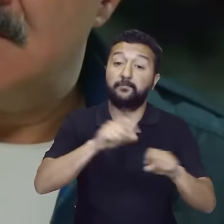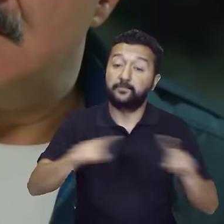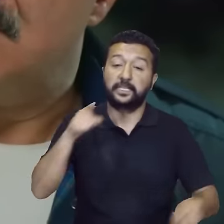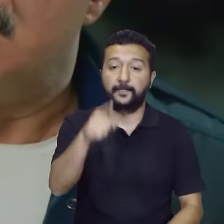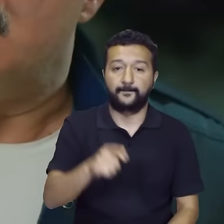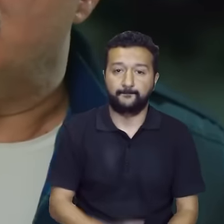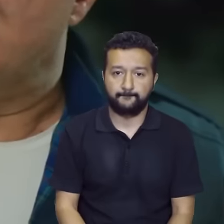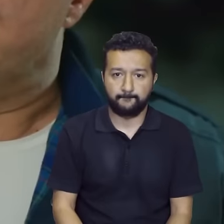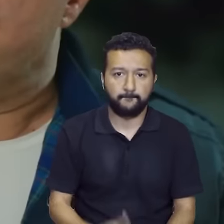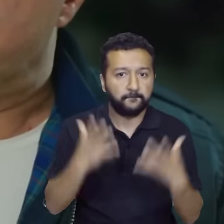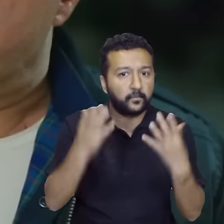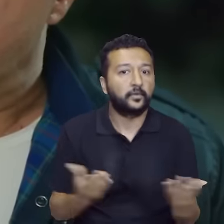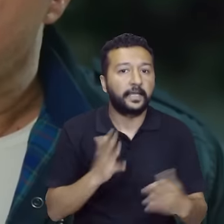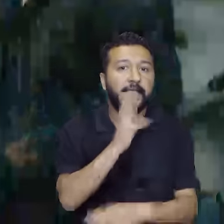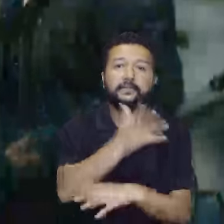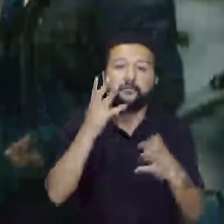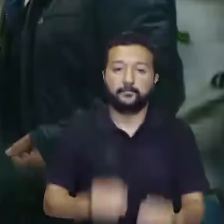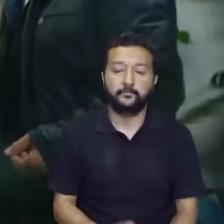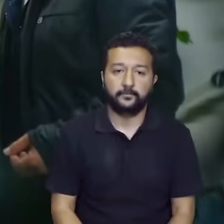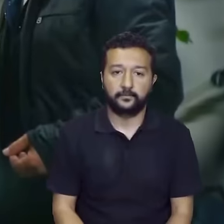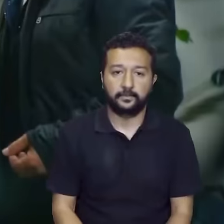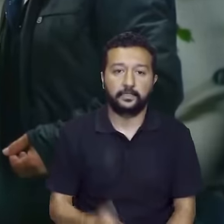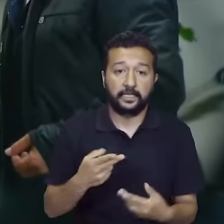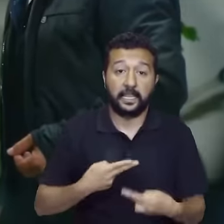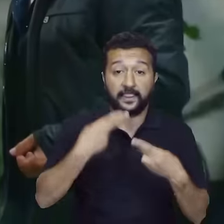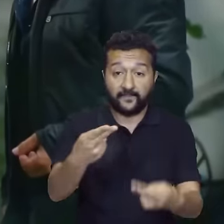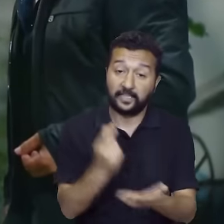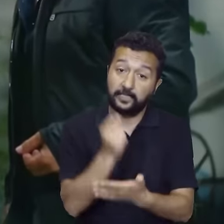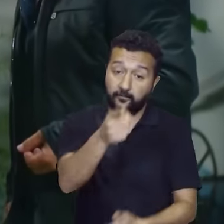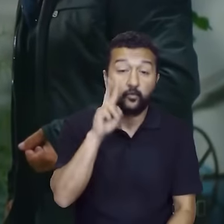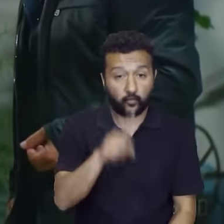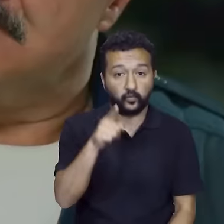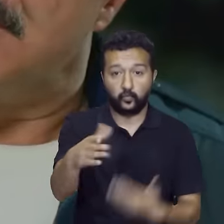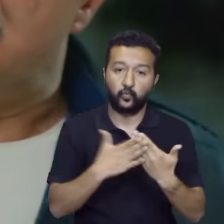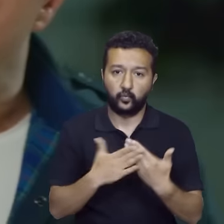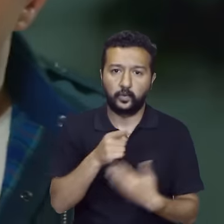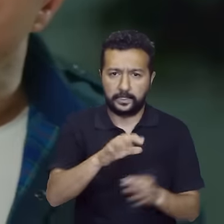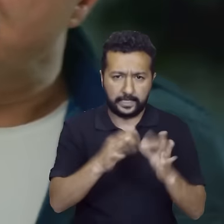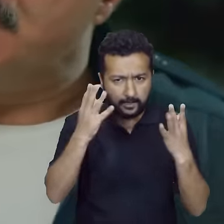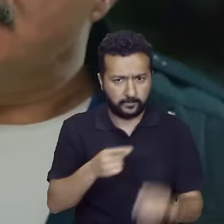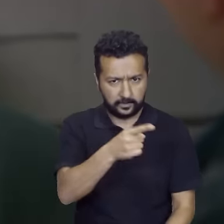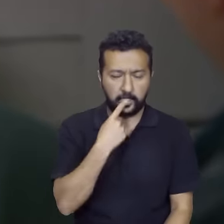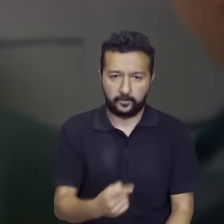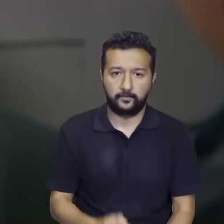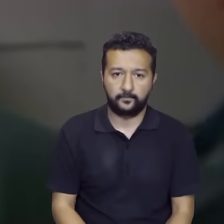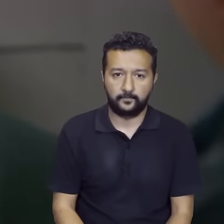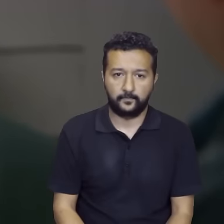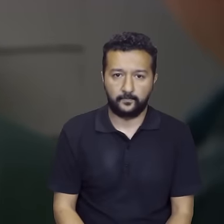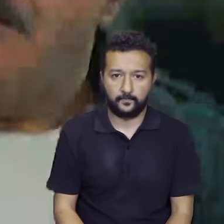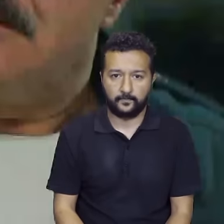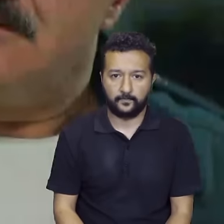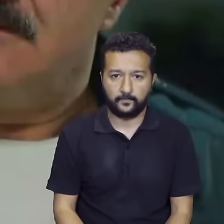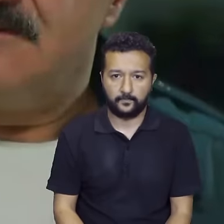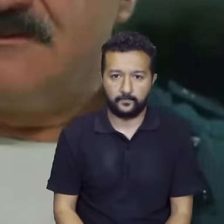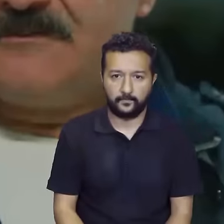sana. Ne olacakmış gelecekte? Davetiye alınca görürsün ne olacağını. Ne demek oluyor bu şimdi?